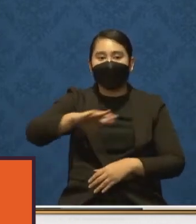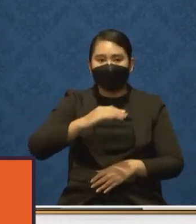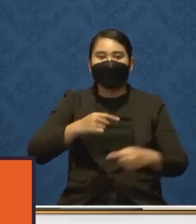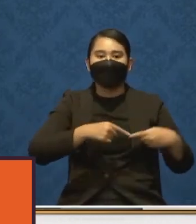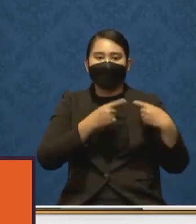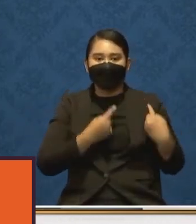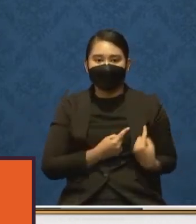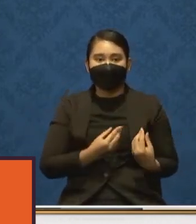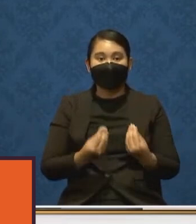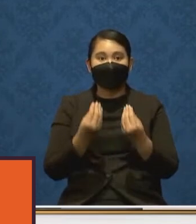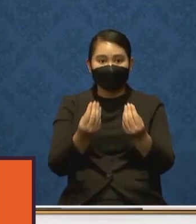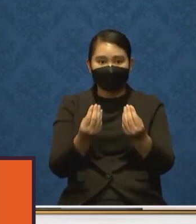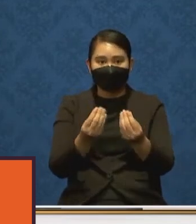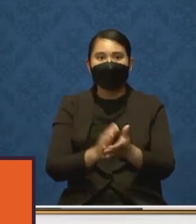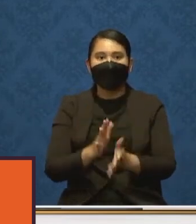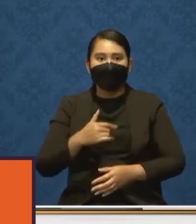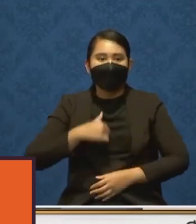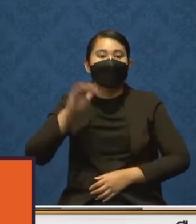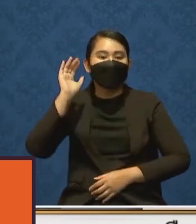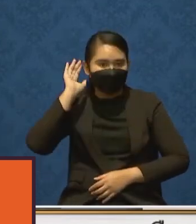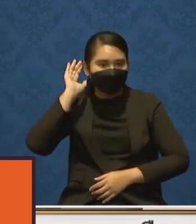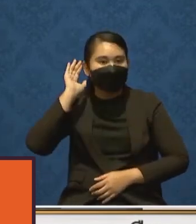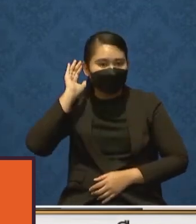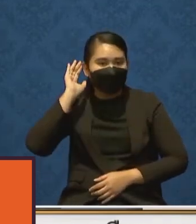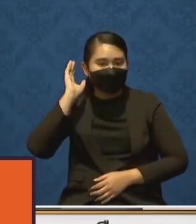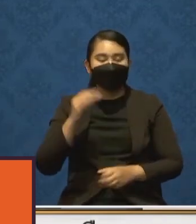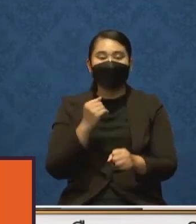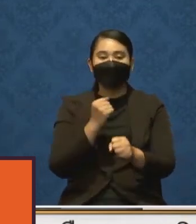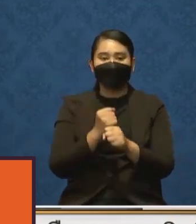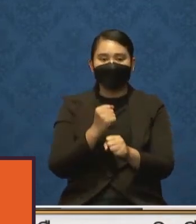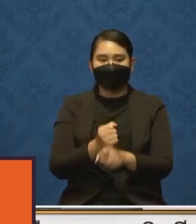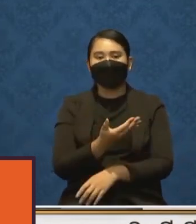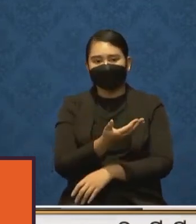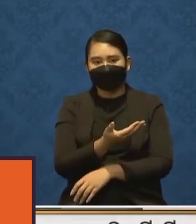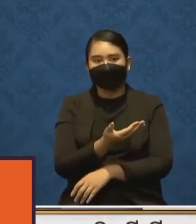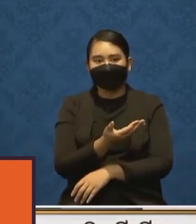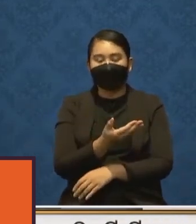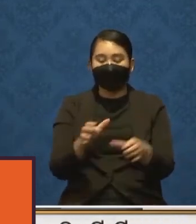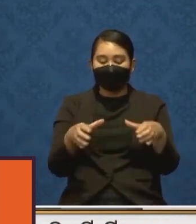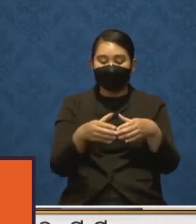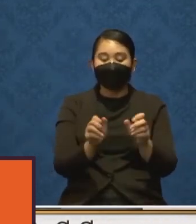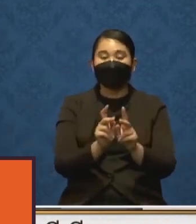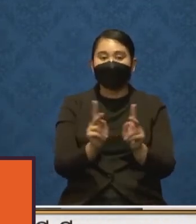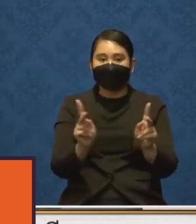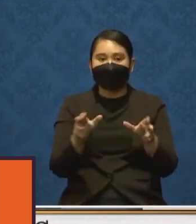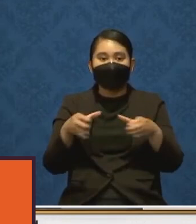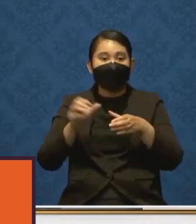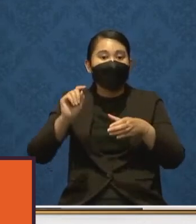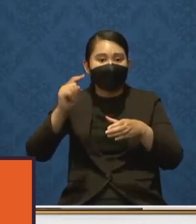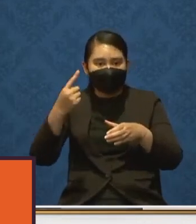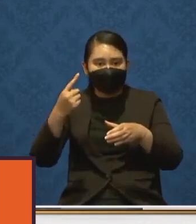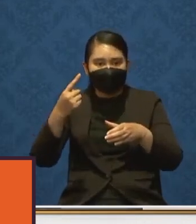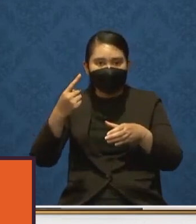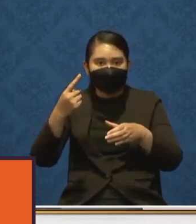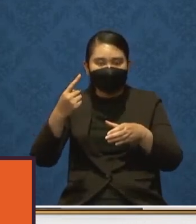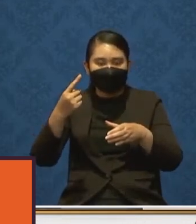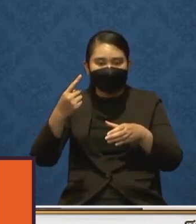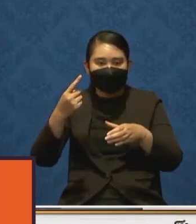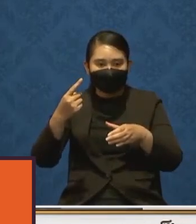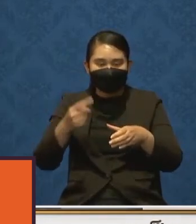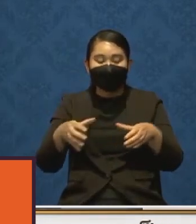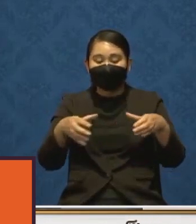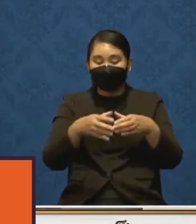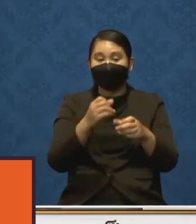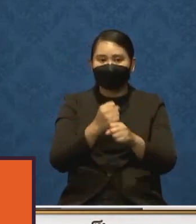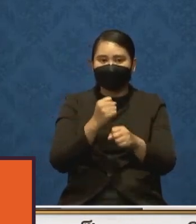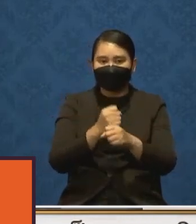ให้กำลังใจท่าน และผมเชื่อว่าการทำงานของท่าน ขณะกรรมการชุดใหม่นะครับจะมรูปพธร